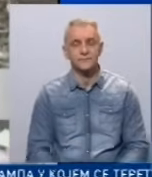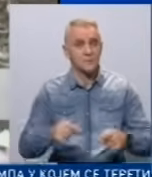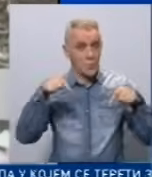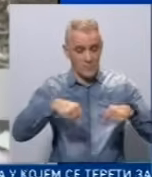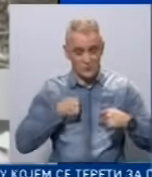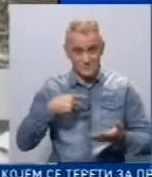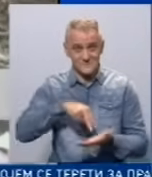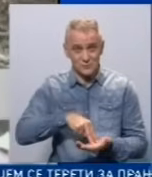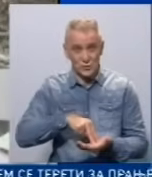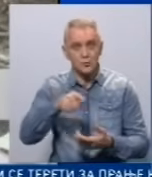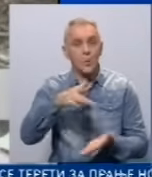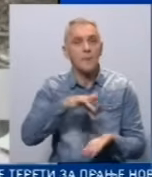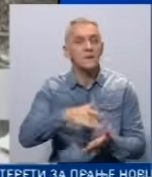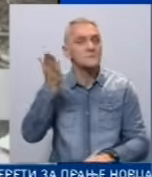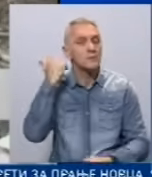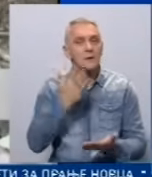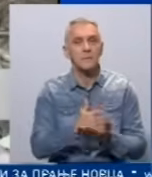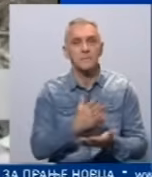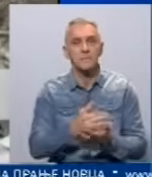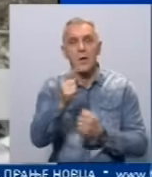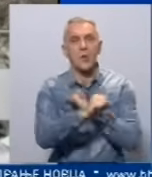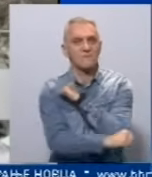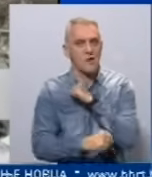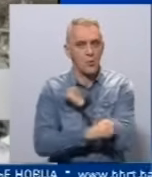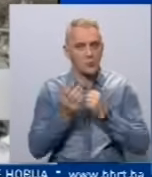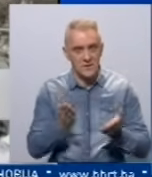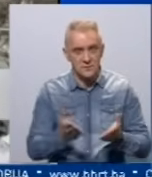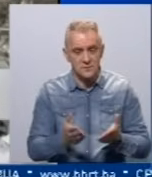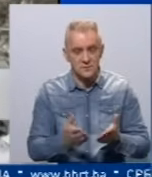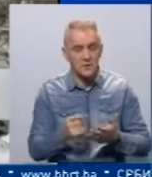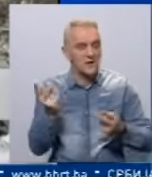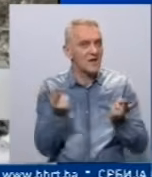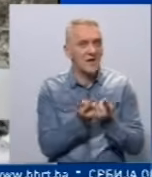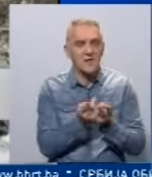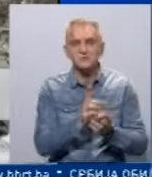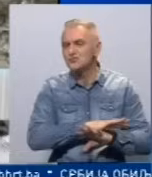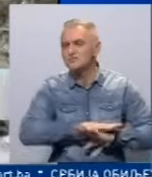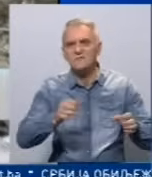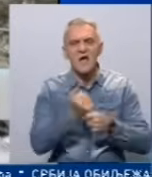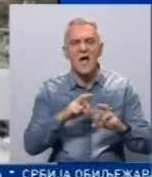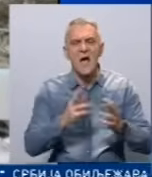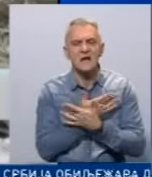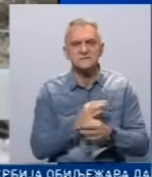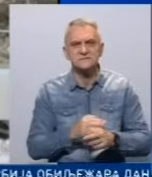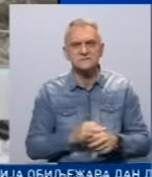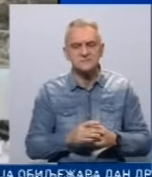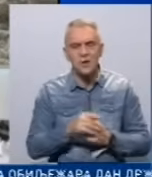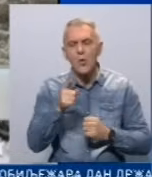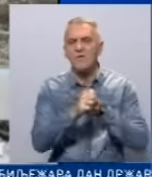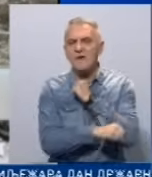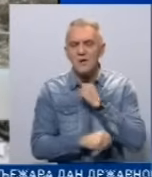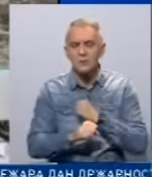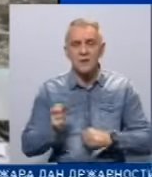Ovo gdje ja stojim je mjesto gdje je prije bio Al-Aqsa univerzitet. Slične scene su posvuda u Gazi. Ovaj univerzitet je